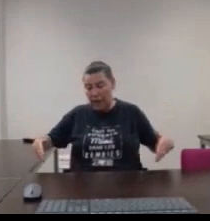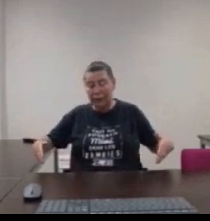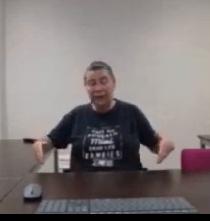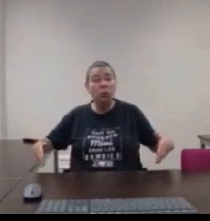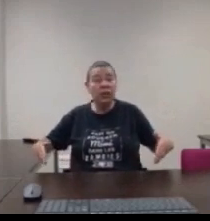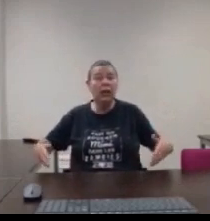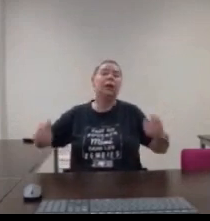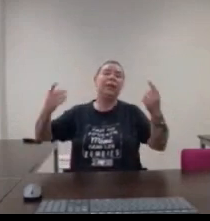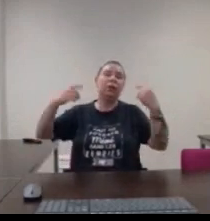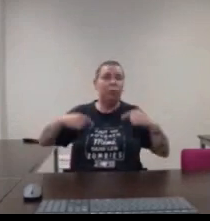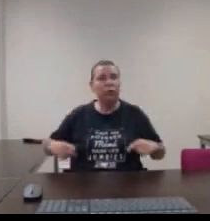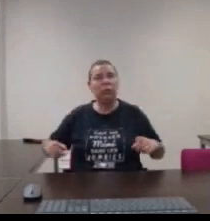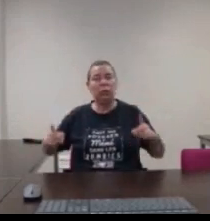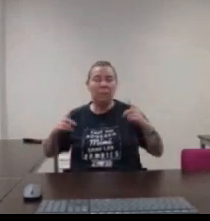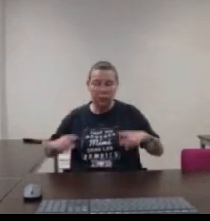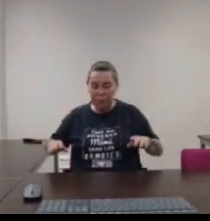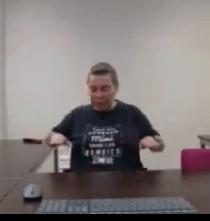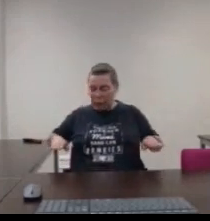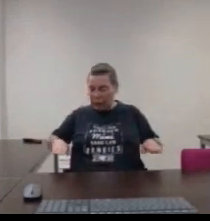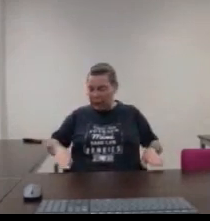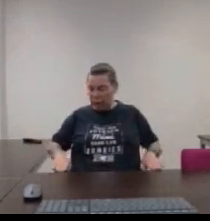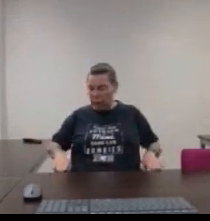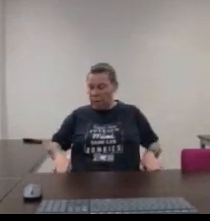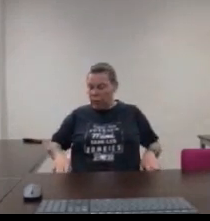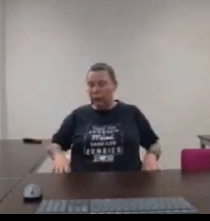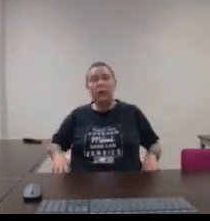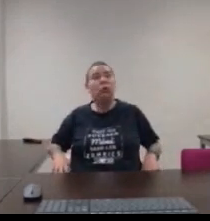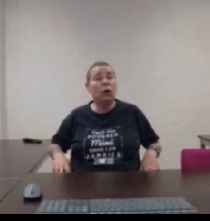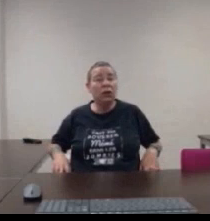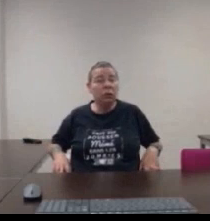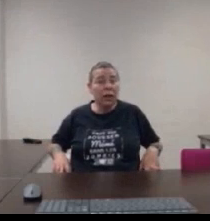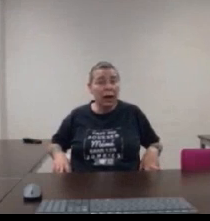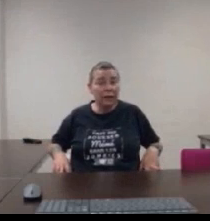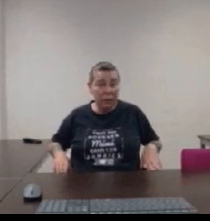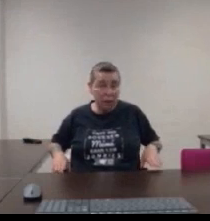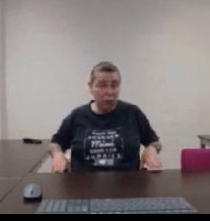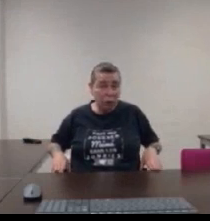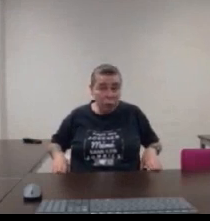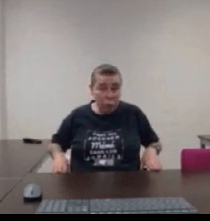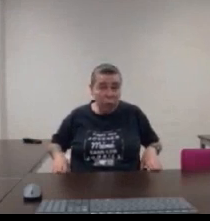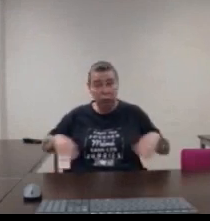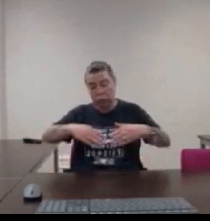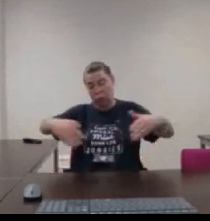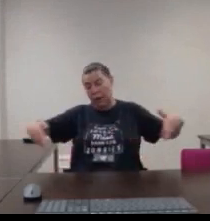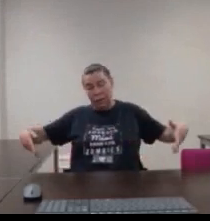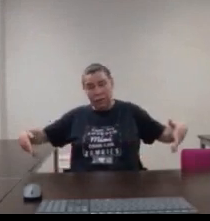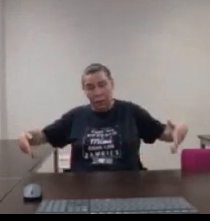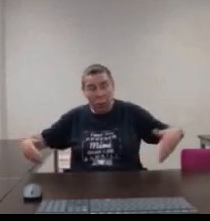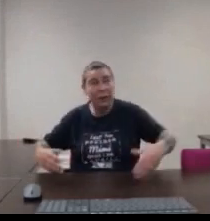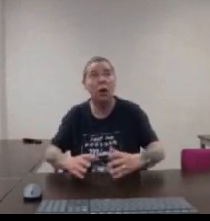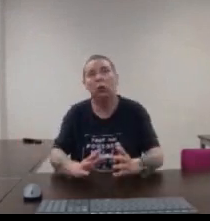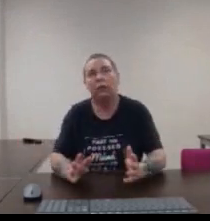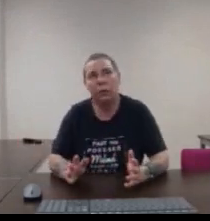y a cet arrondi qui en plus ne va pas vous permettre de régler vos accoudoirs au niveau de la hauteur du bureau, puisque du coup il n'a pas